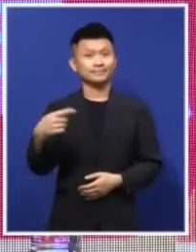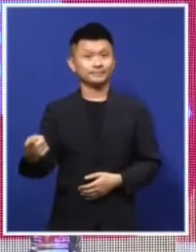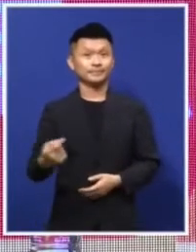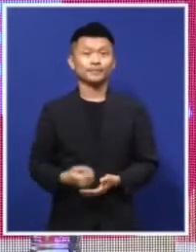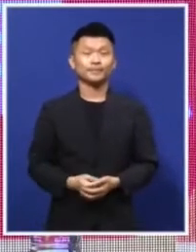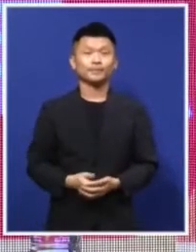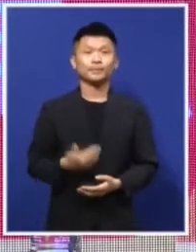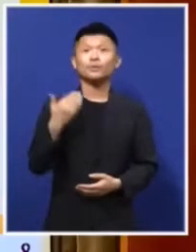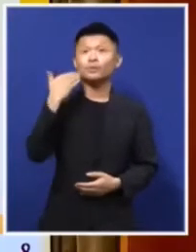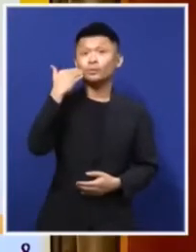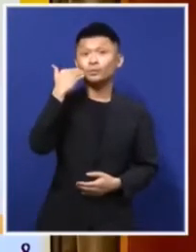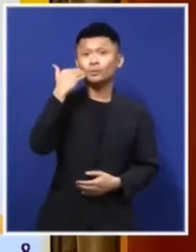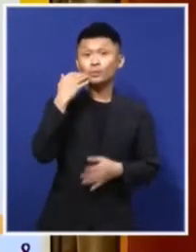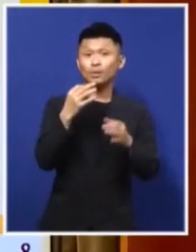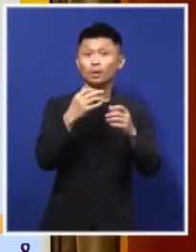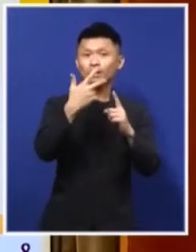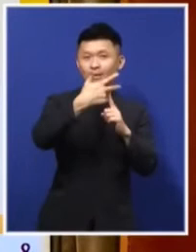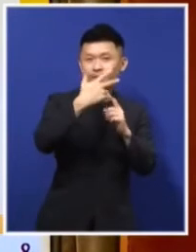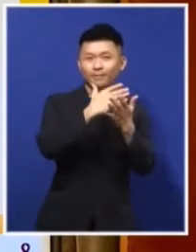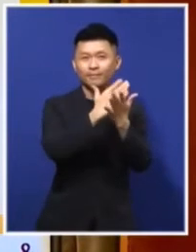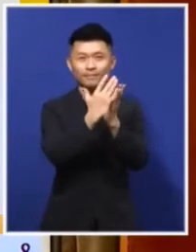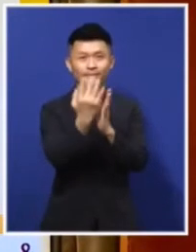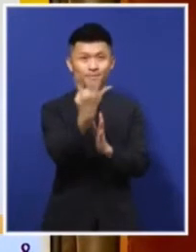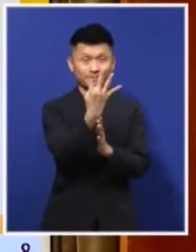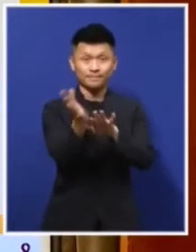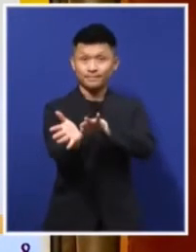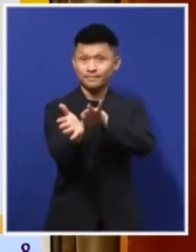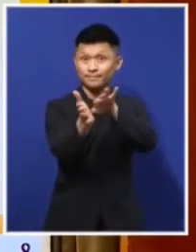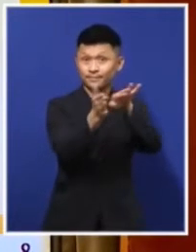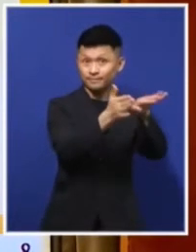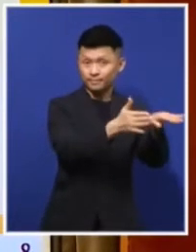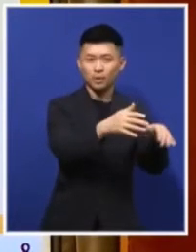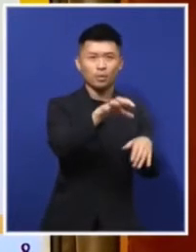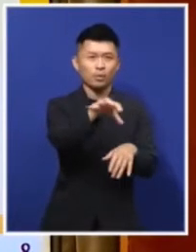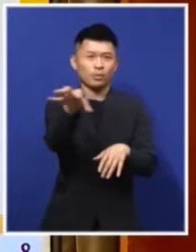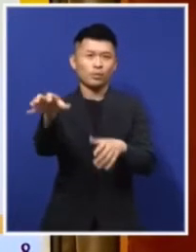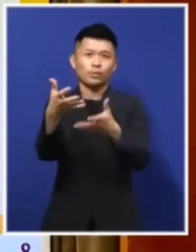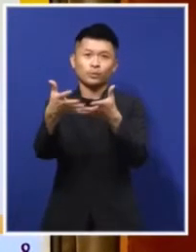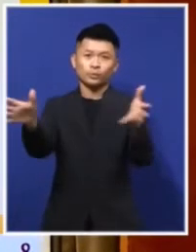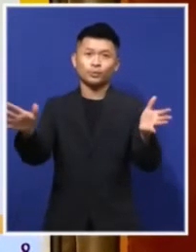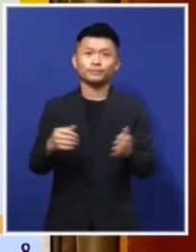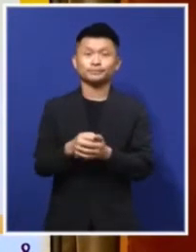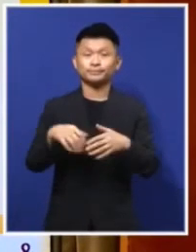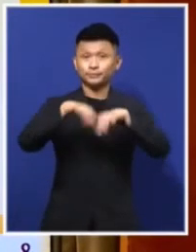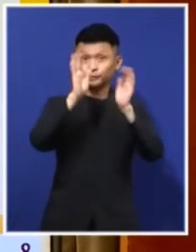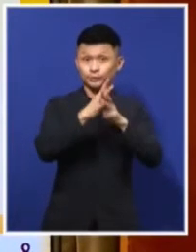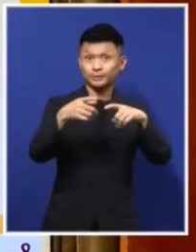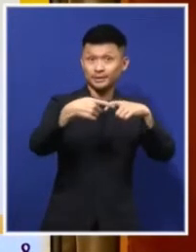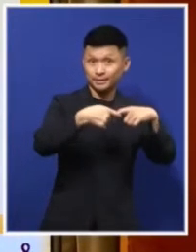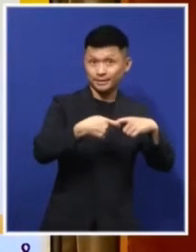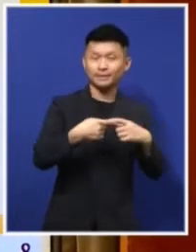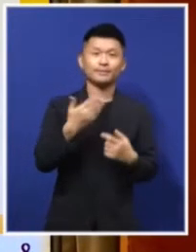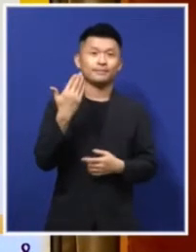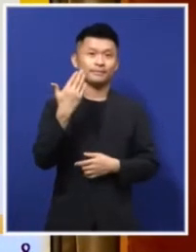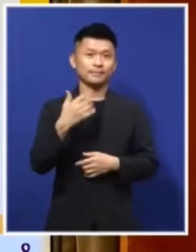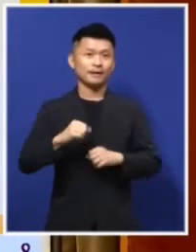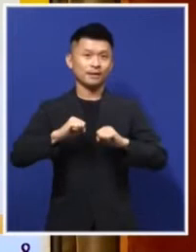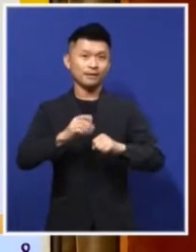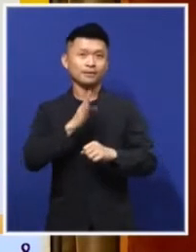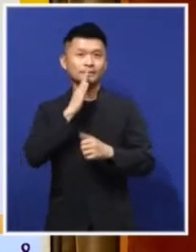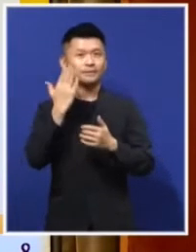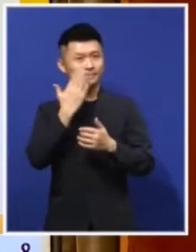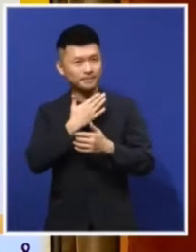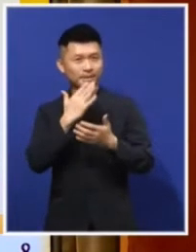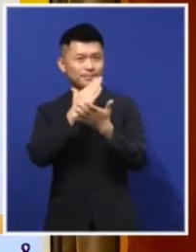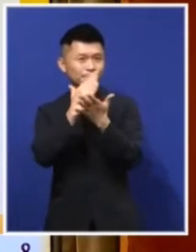果在四大超商以外，其实还有很多。那这些通路包含全联、美联、屈臣氏、康士美等等，